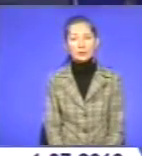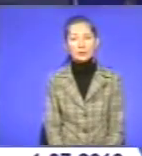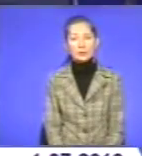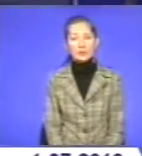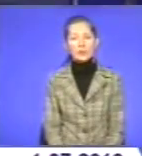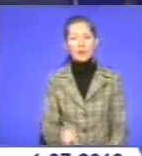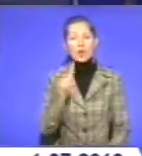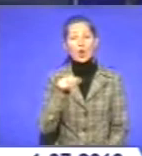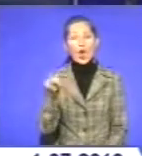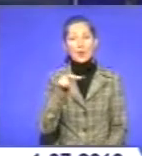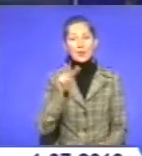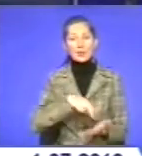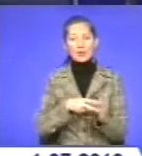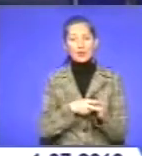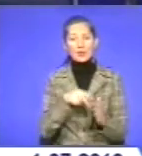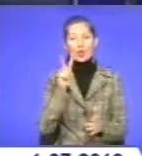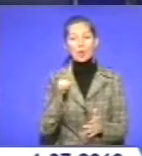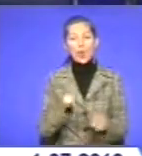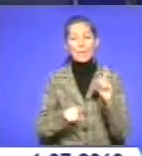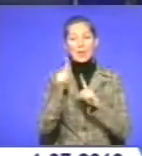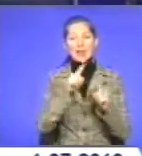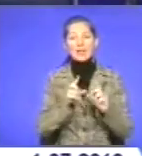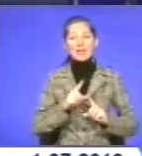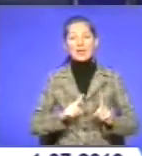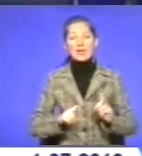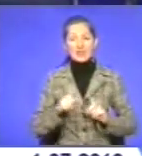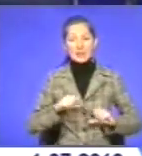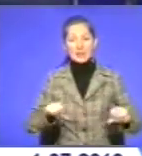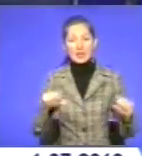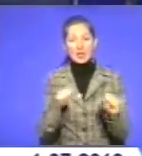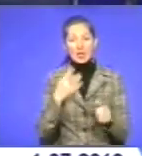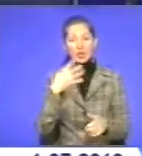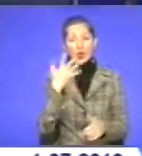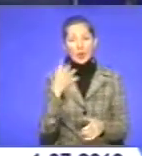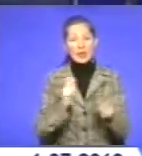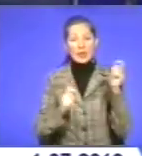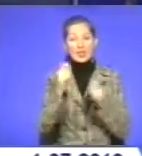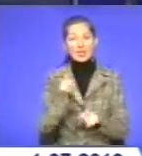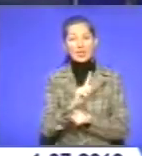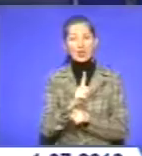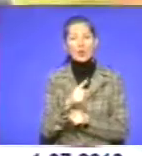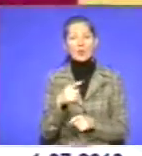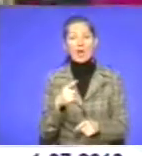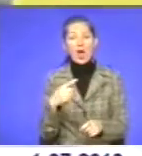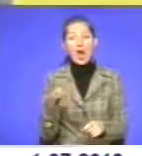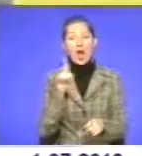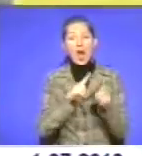На 2 липня заплановане друге пленарне засідання 45-ї сесії Тернопільської обласної ради. Про це